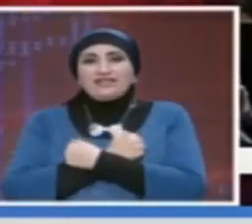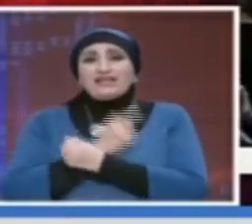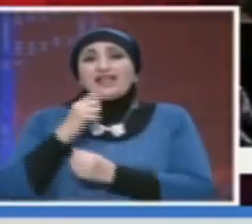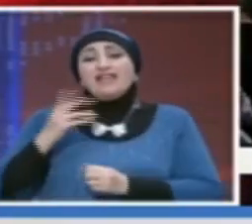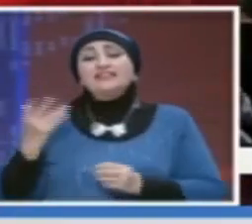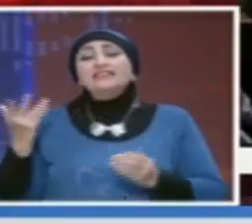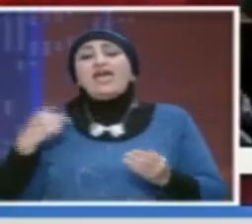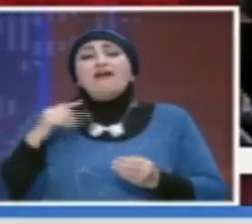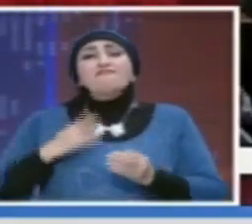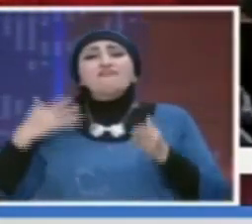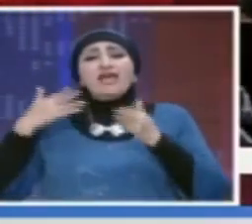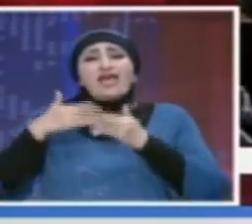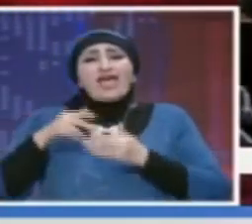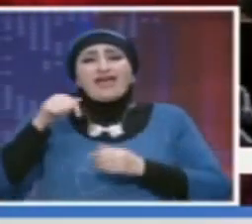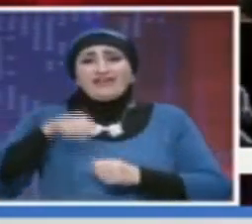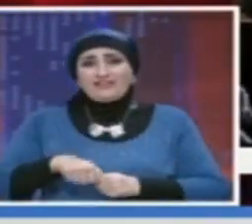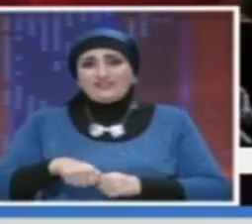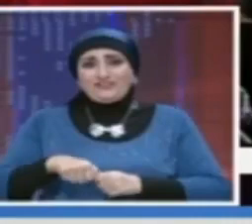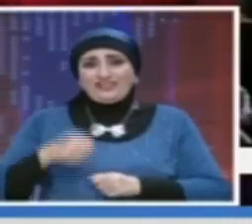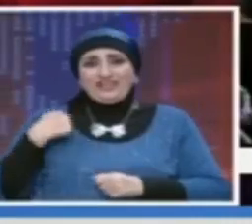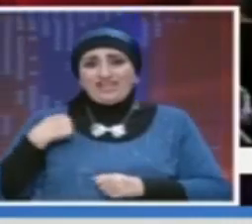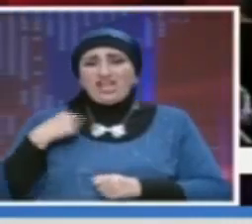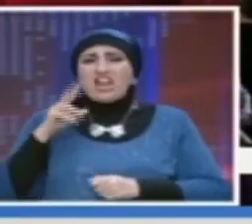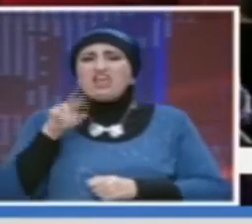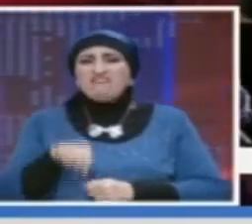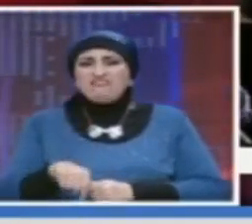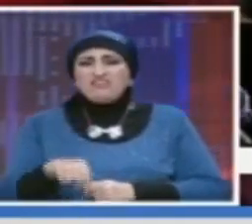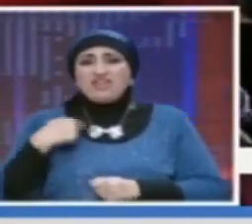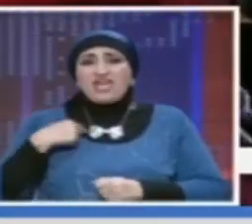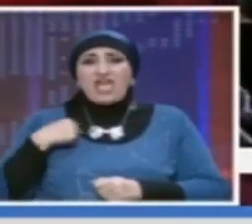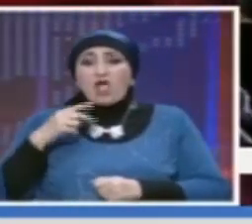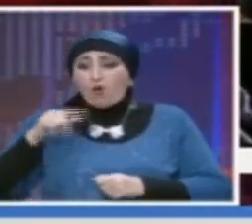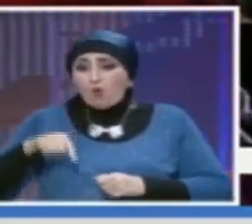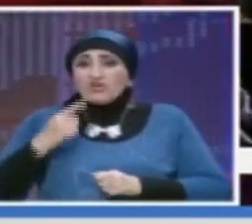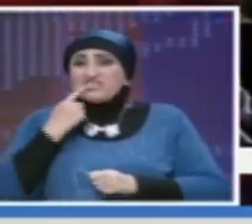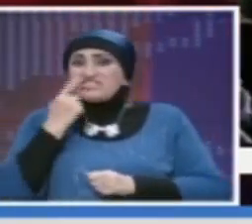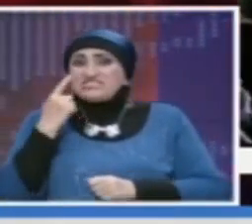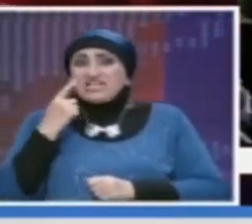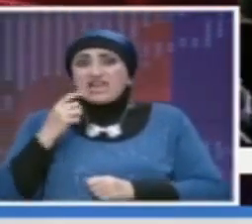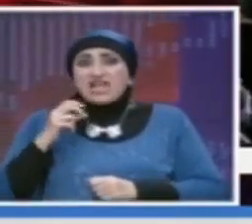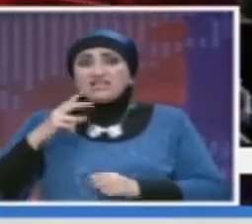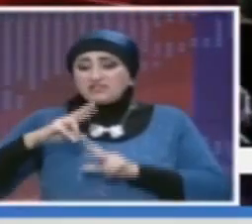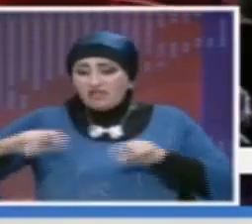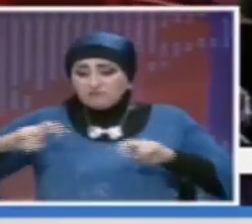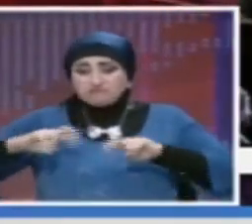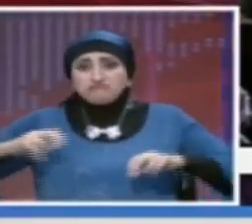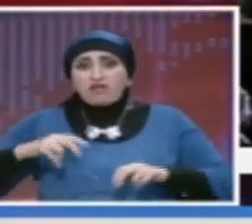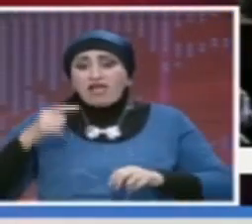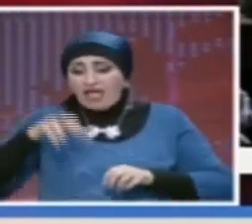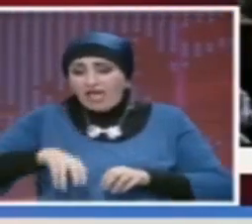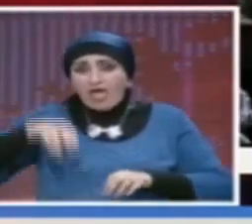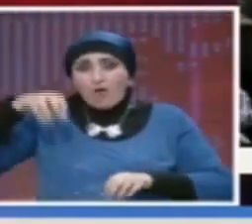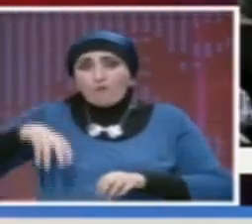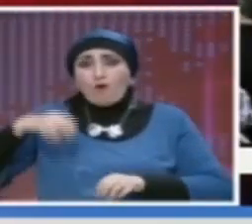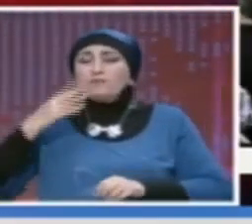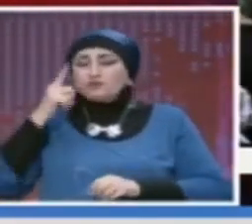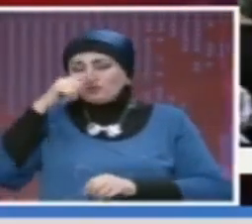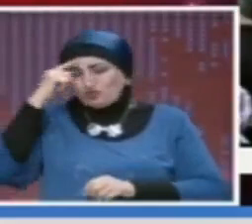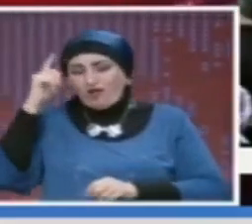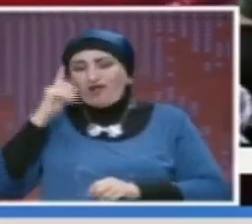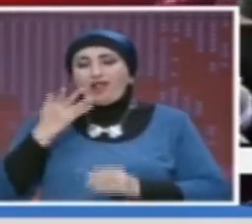الوفير. زي ما بنقول العام 2020 هو عام الاكتشافات الأثرية، إن شاء الله بعد انتهاء كورونا نقول